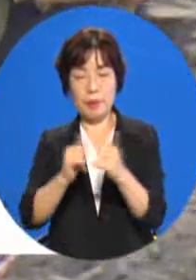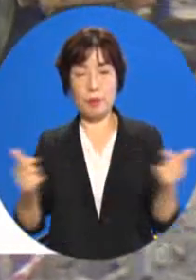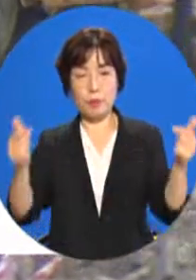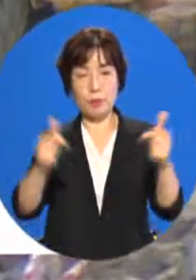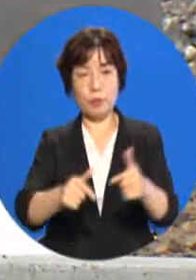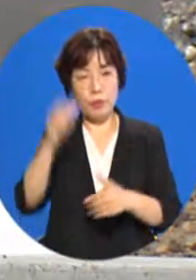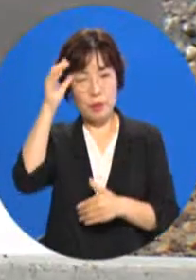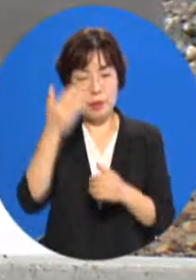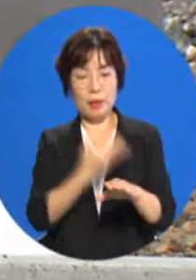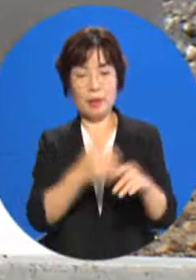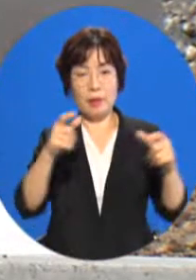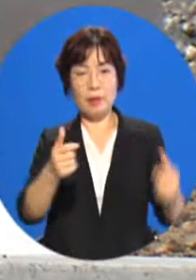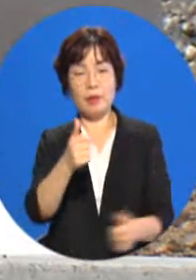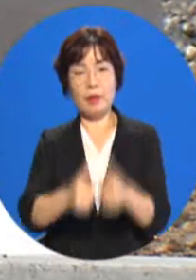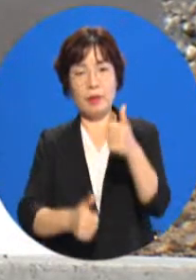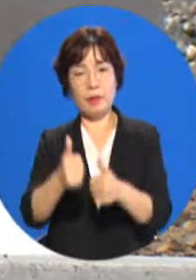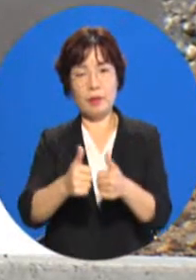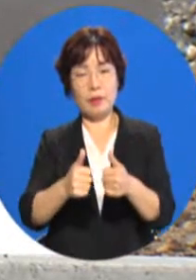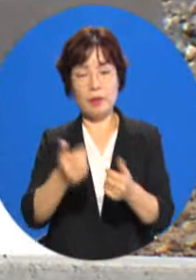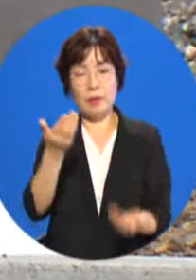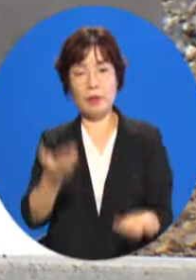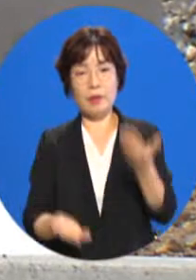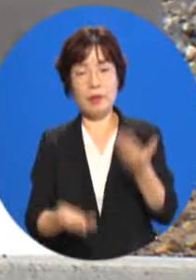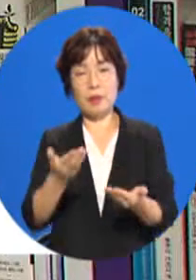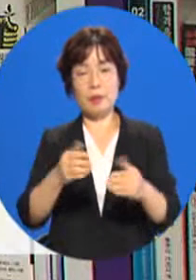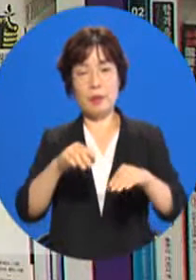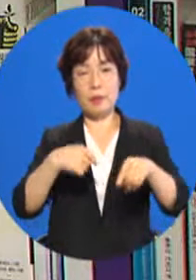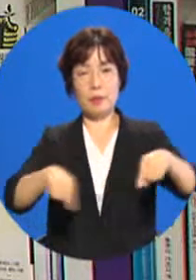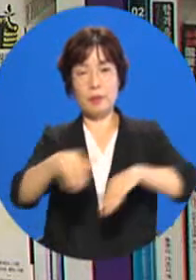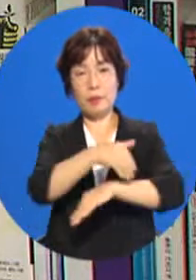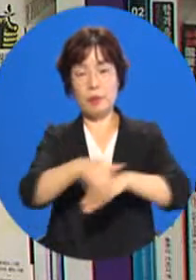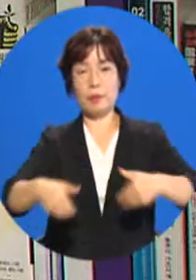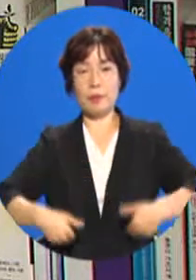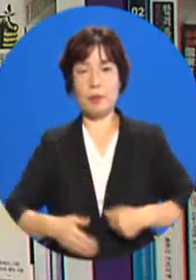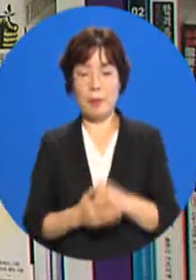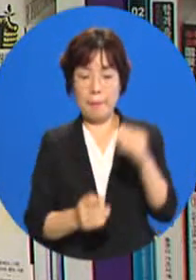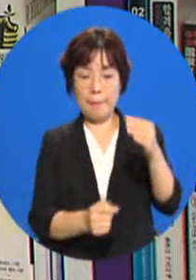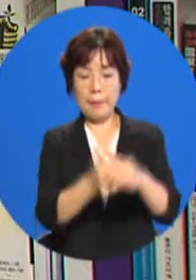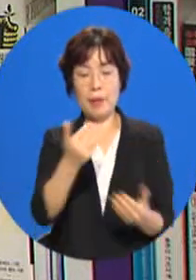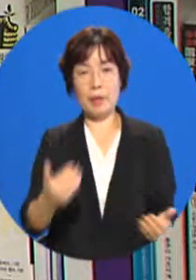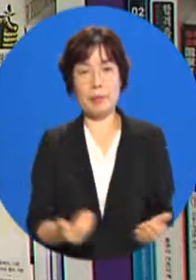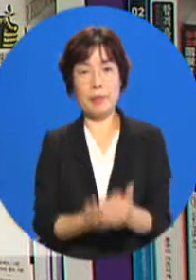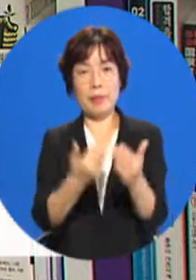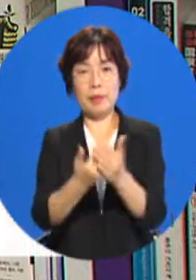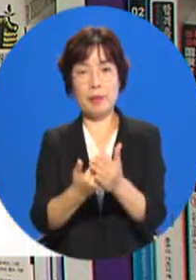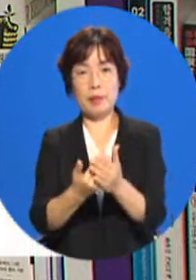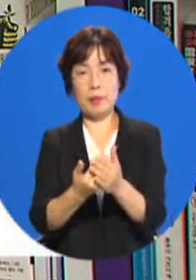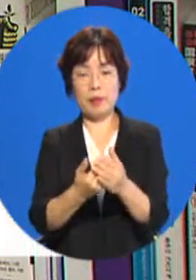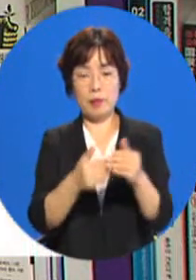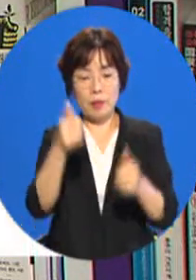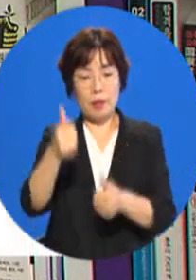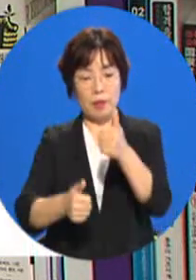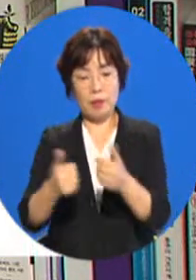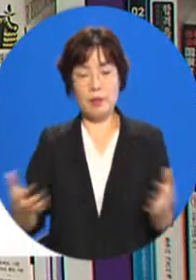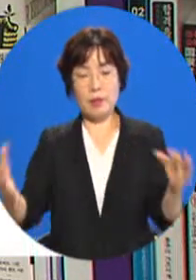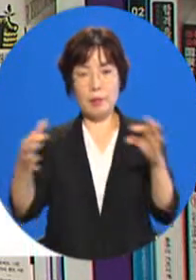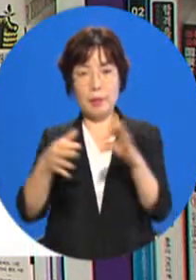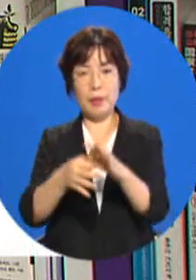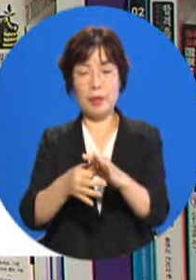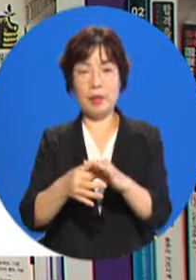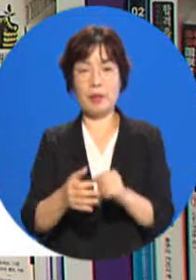지자체와 경쟁 속에 차별화된 정책도 필요해 보입니다. 독특하게 발전을 시키고 두 개 권역 간의 연결성을